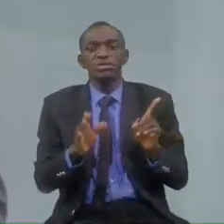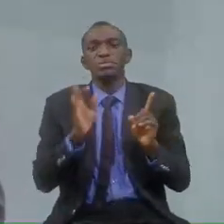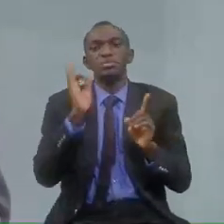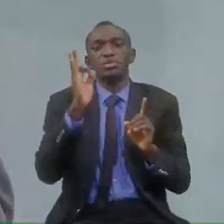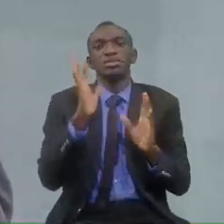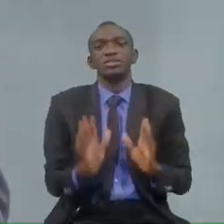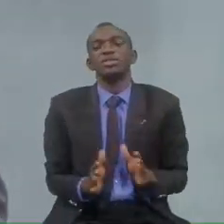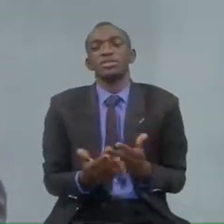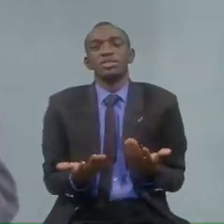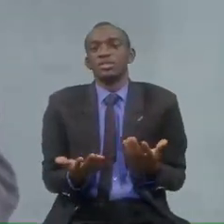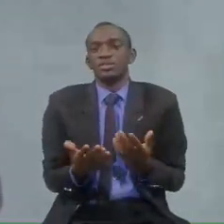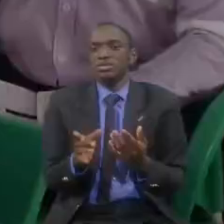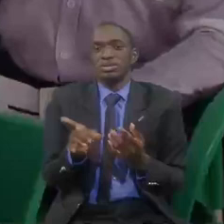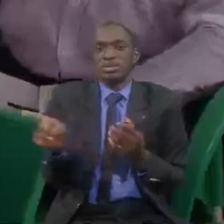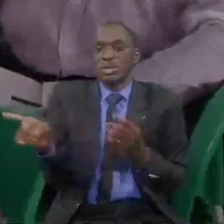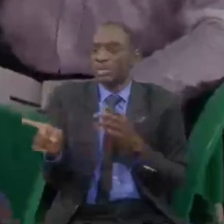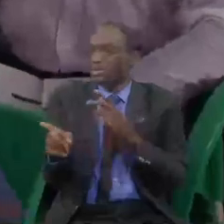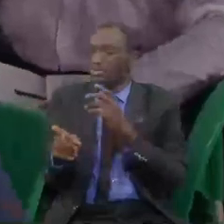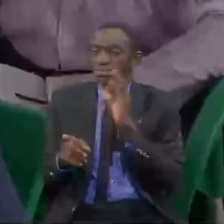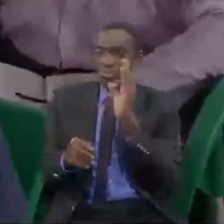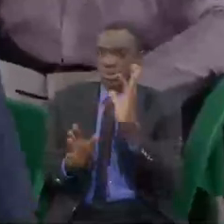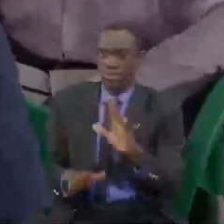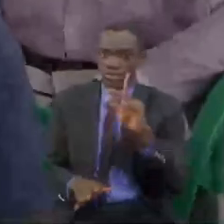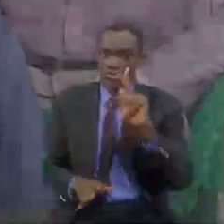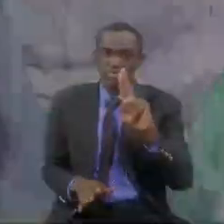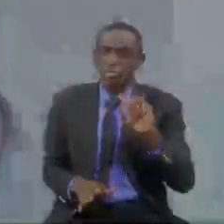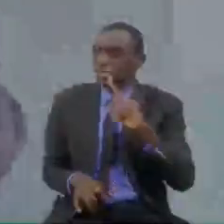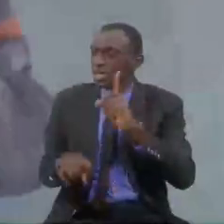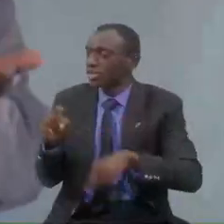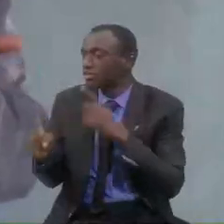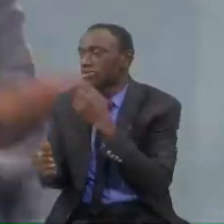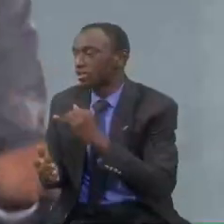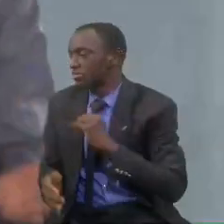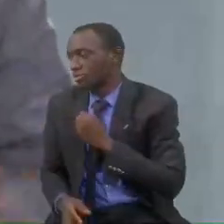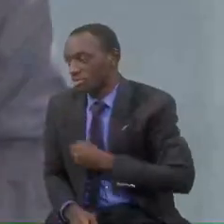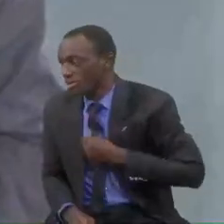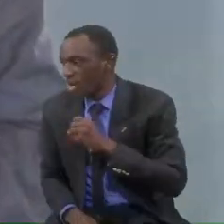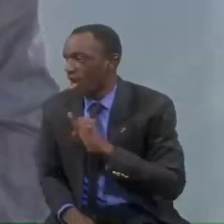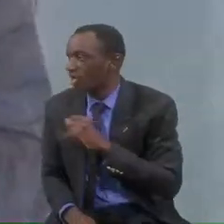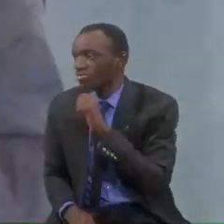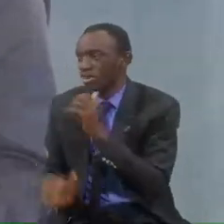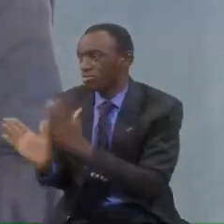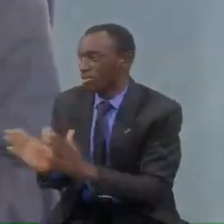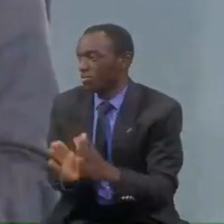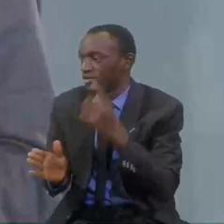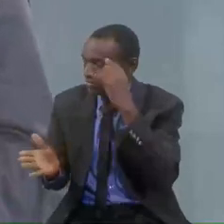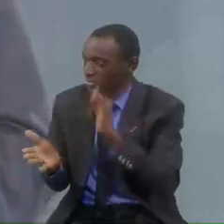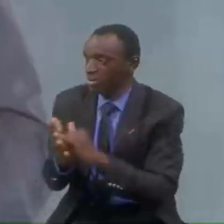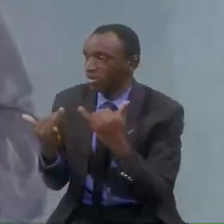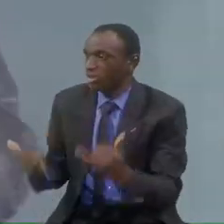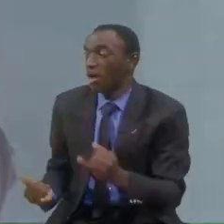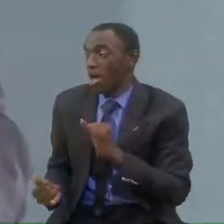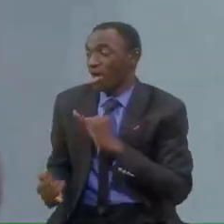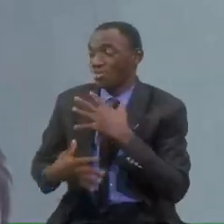le dire en murmurant que bon, je ne suis pas prêt pour cela ce soir, je suis désolé. Non, tu dois faire ce que tu dois